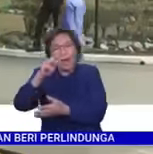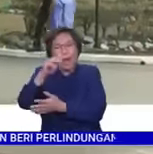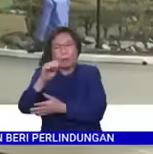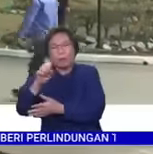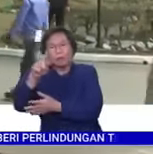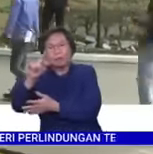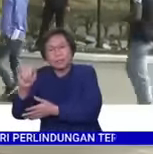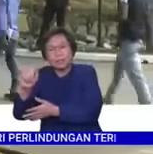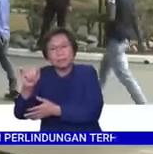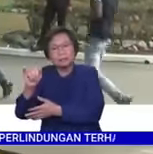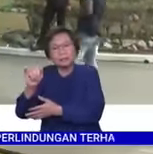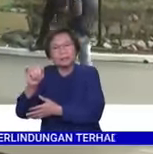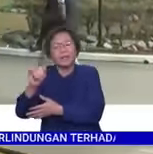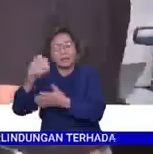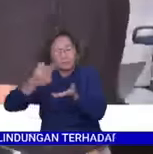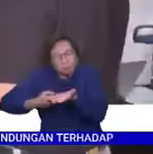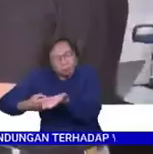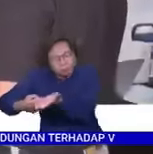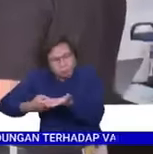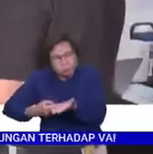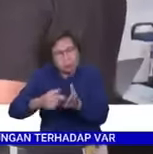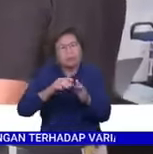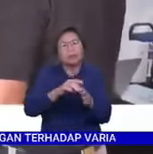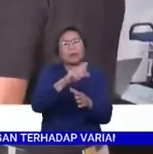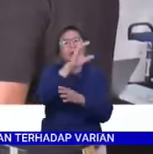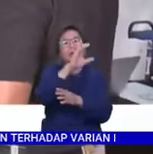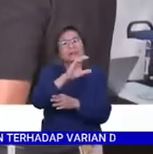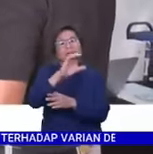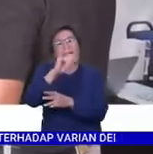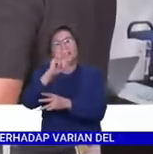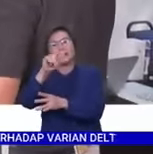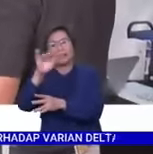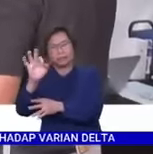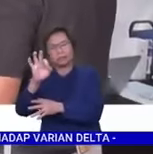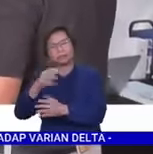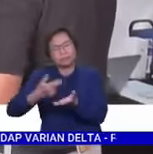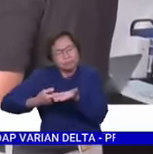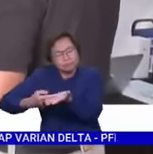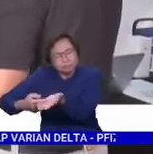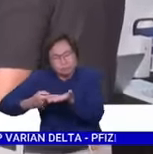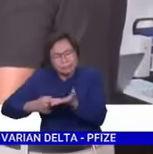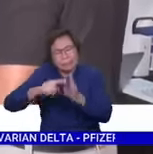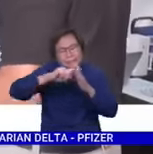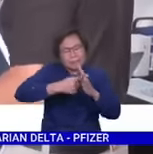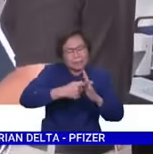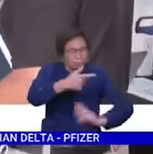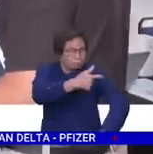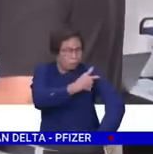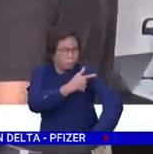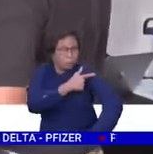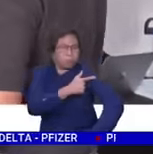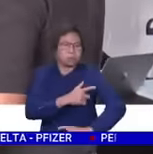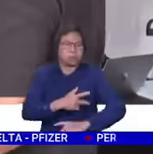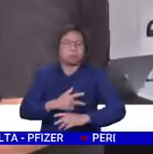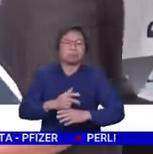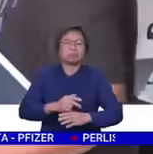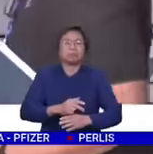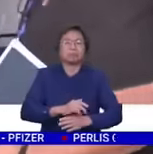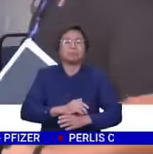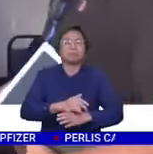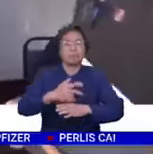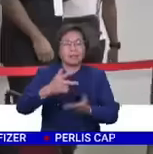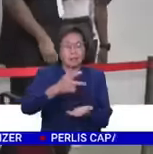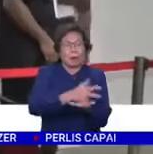sains teknologi dan inovasi serta badan bertindak imunisasi komik 19 pelaksanaan vaksinasi secara bergerak di sektor